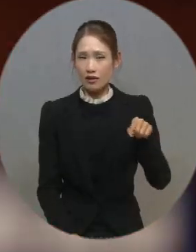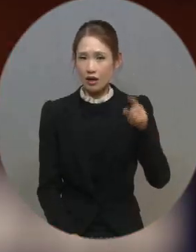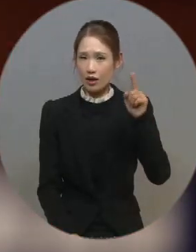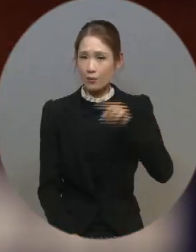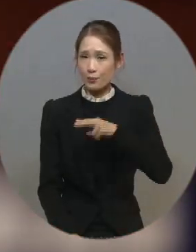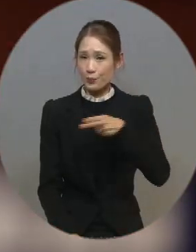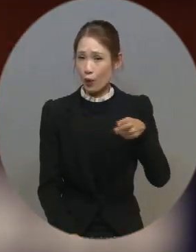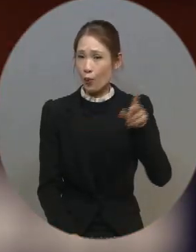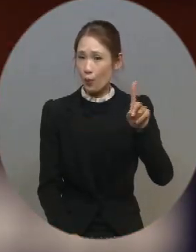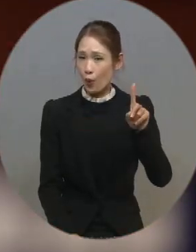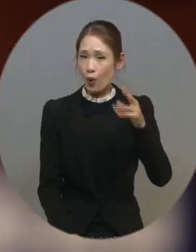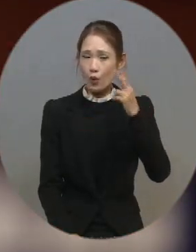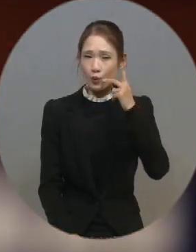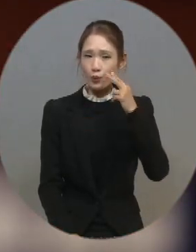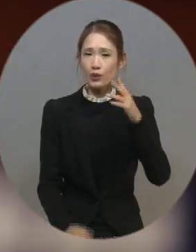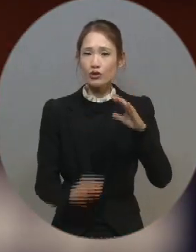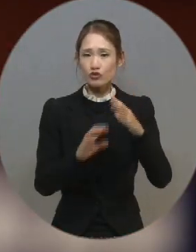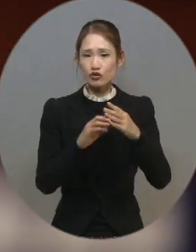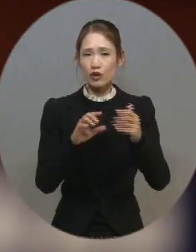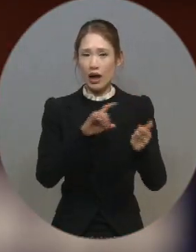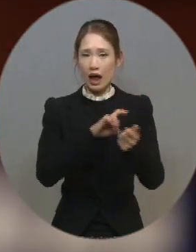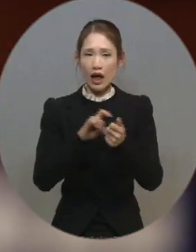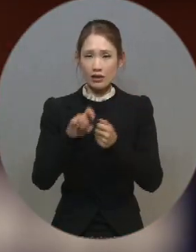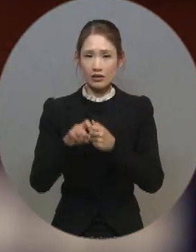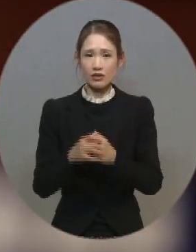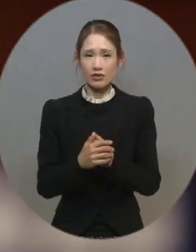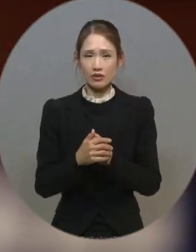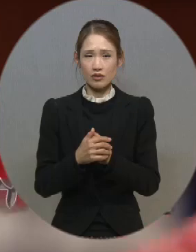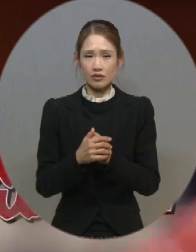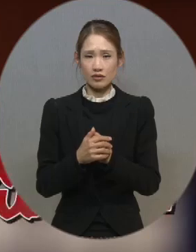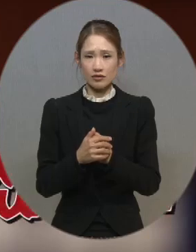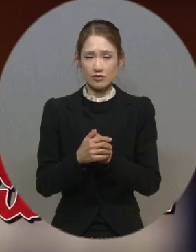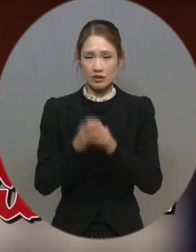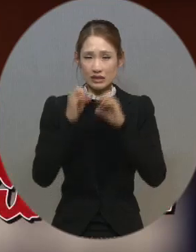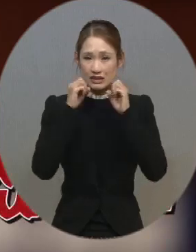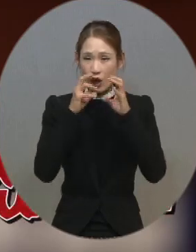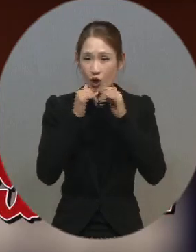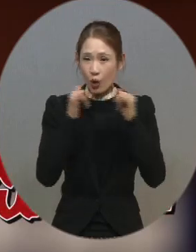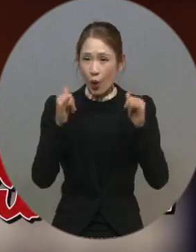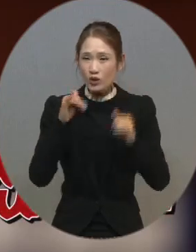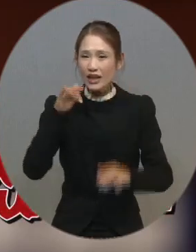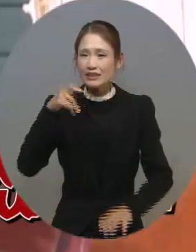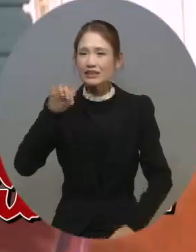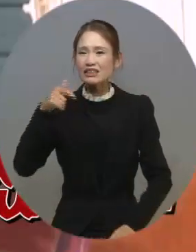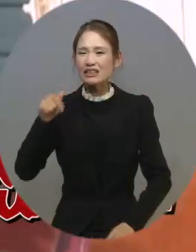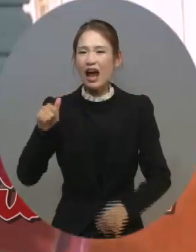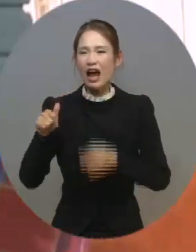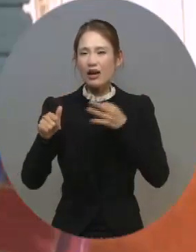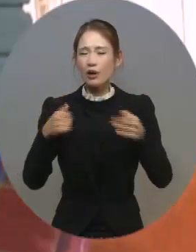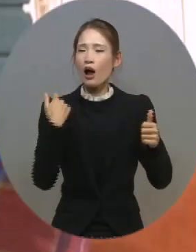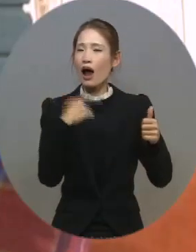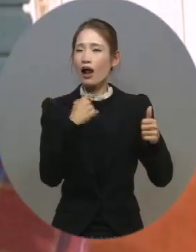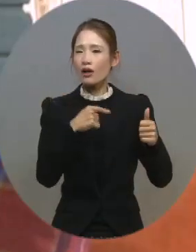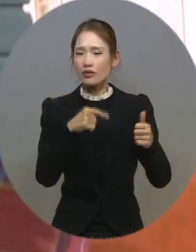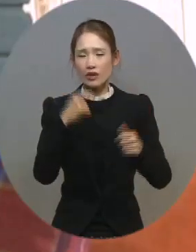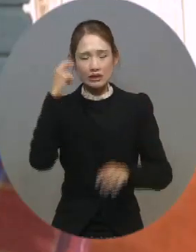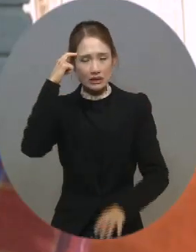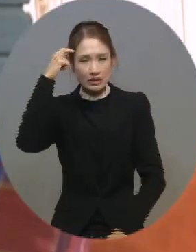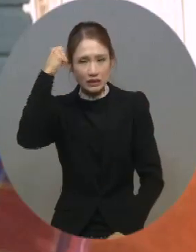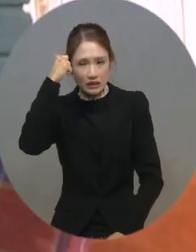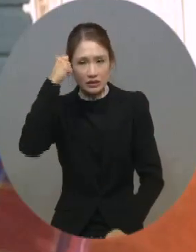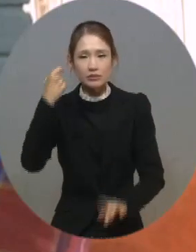교회는 미제국주의 앞잡이고 선교사는 승량이다 이렇게 가르쳤는데 이제 그 인식이 다 바뀐